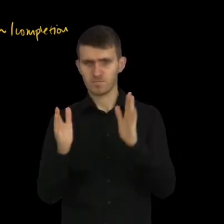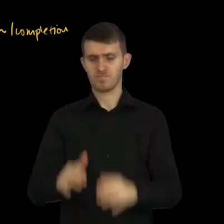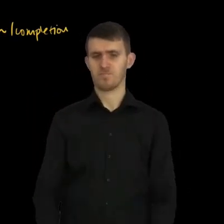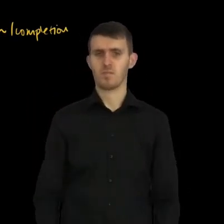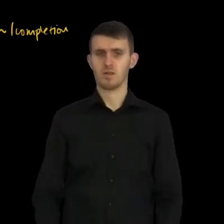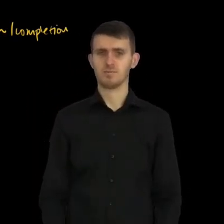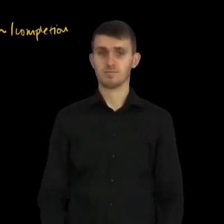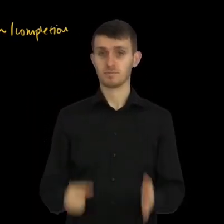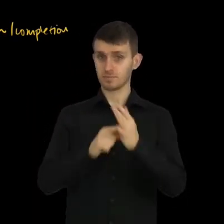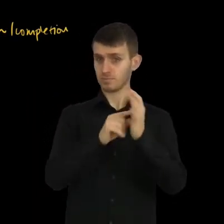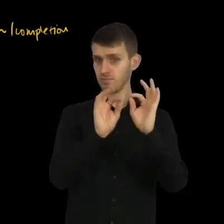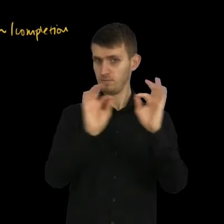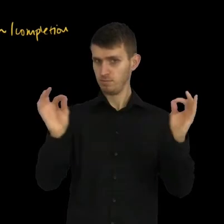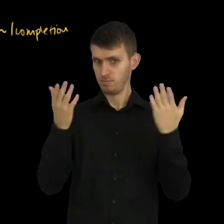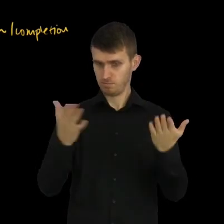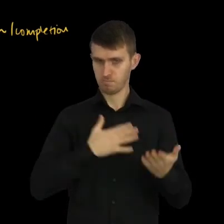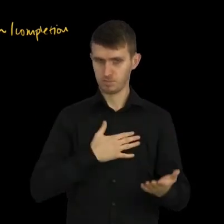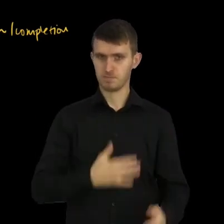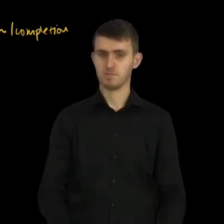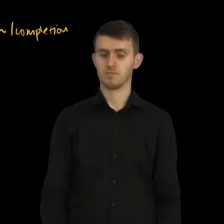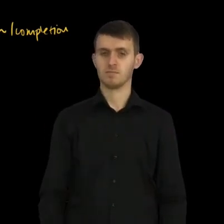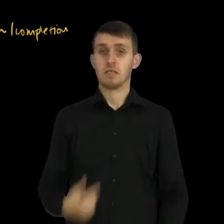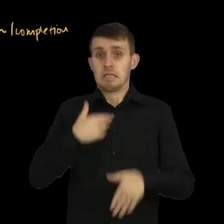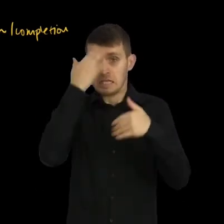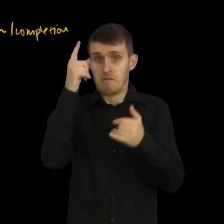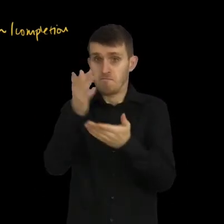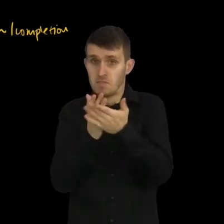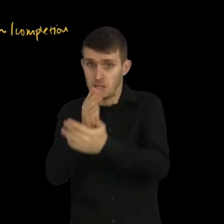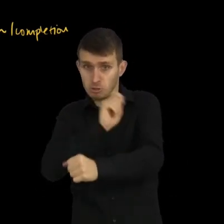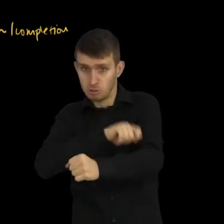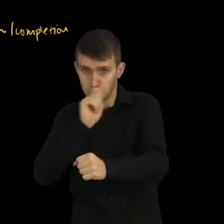mieli wyobrażenie to jest oś czasu